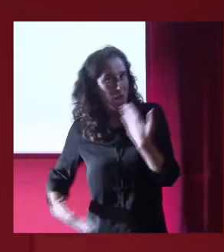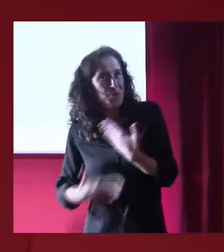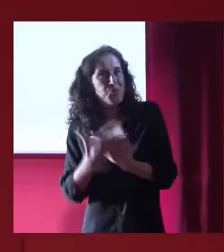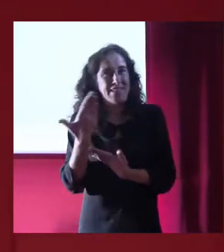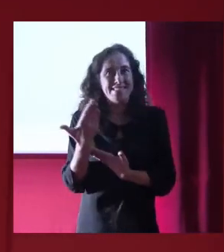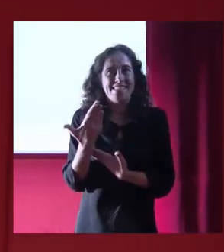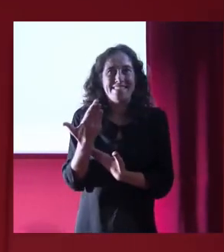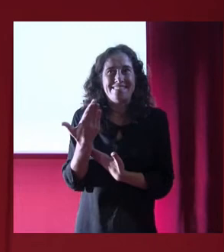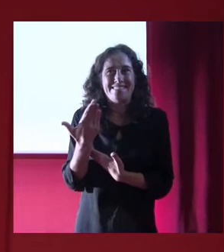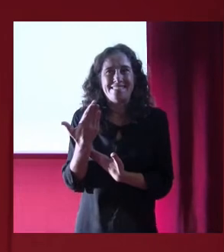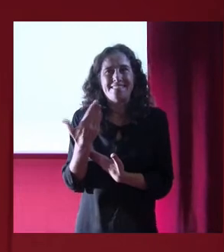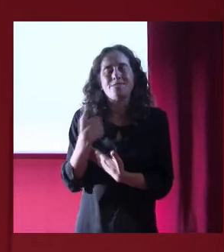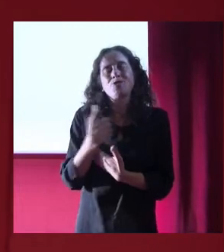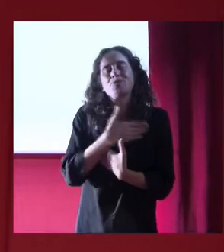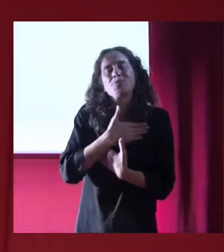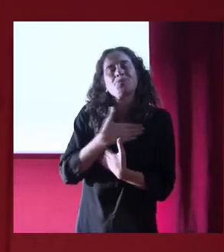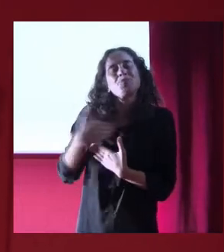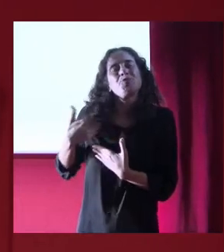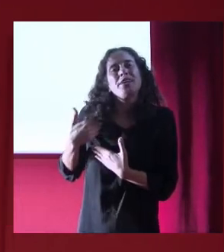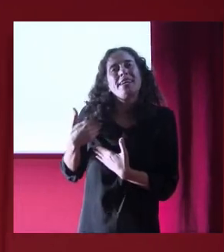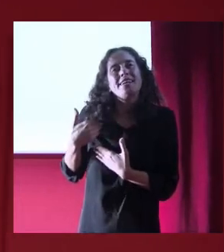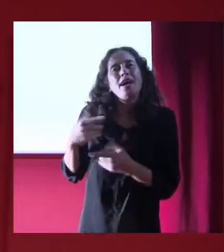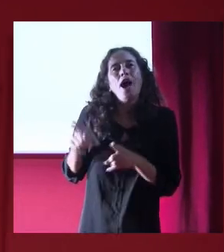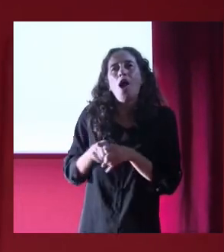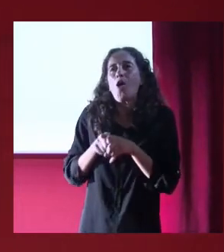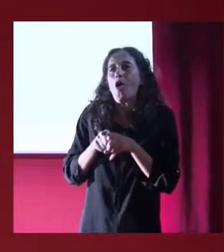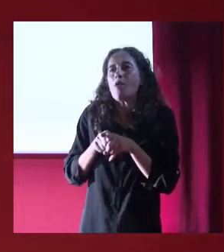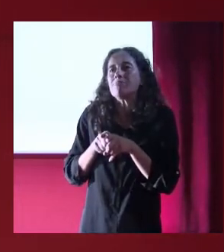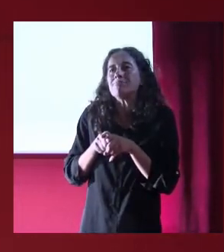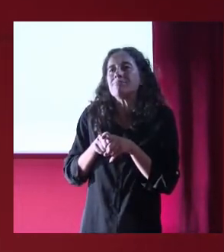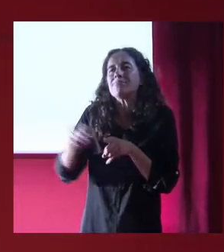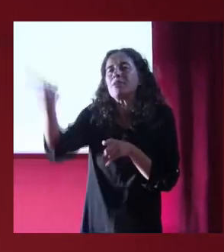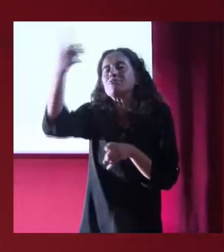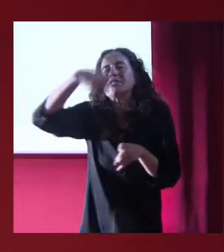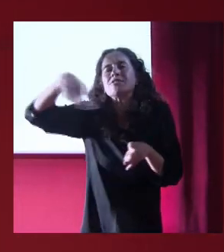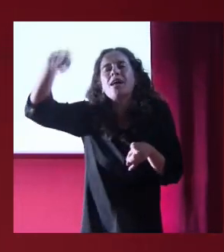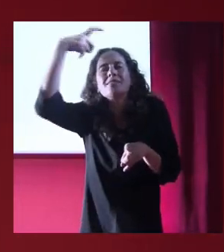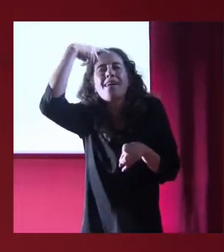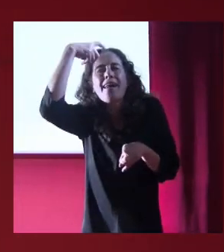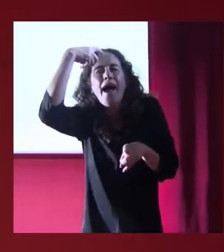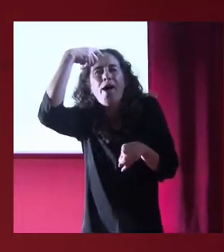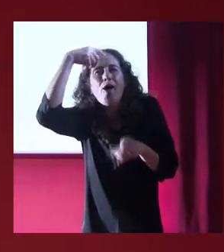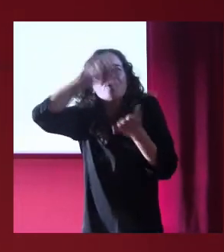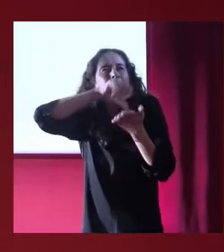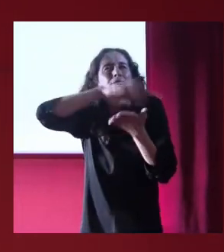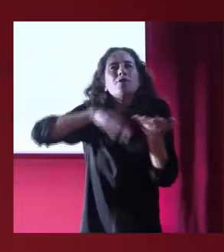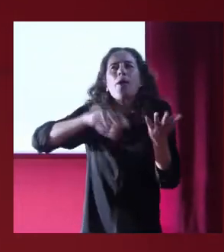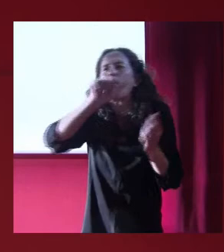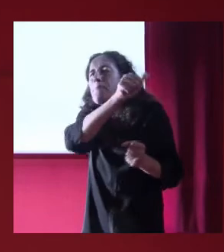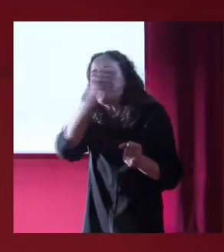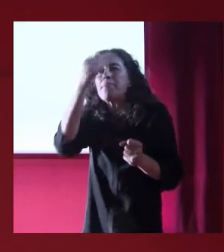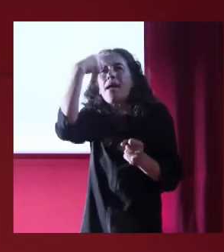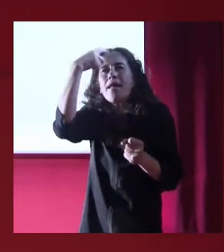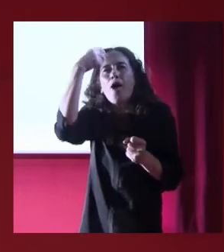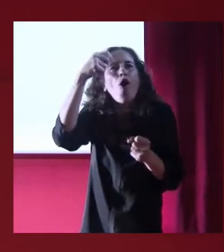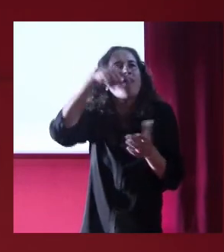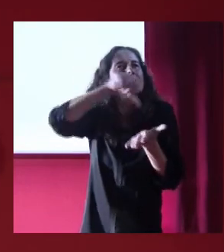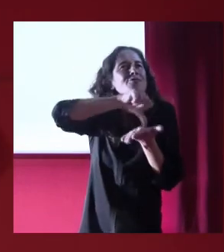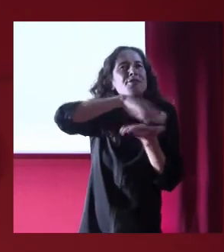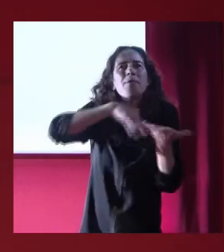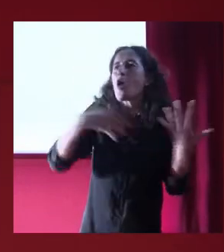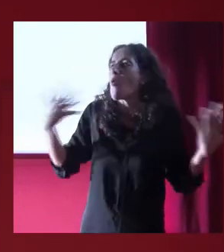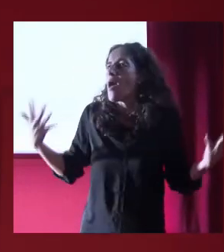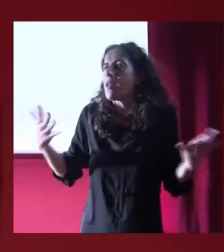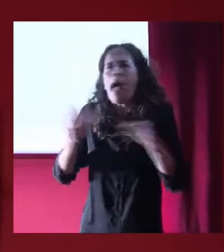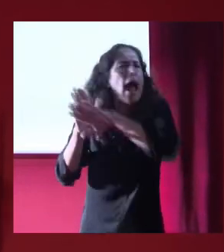abans de començar, sí que volia començar per evocar els vostres records de Barcelona. Perquè tots tenim un primer record de Barcelona. Un record més